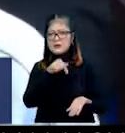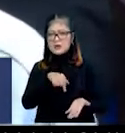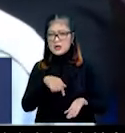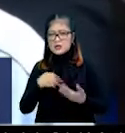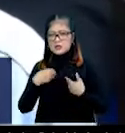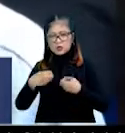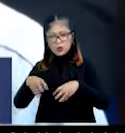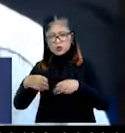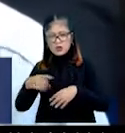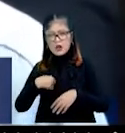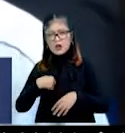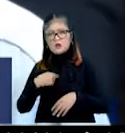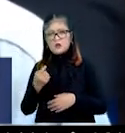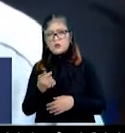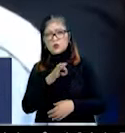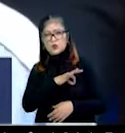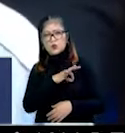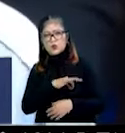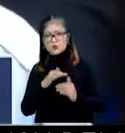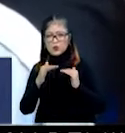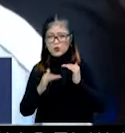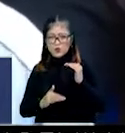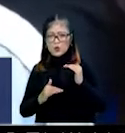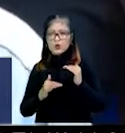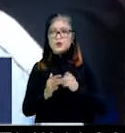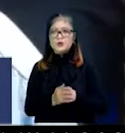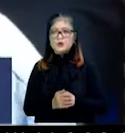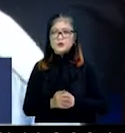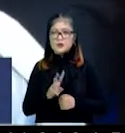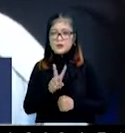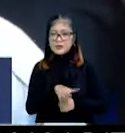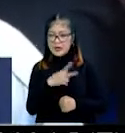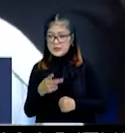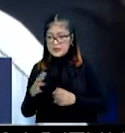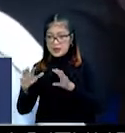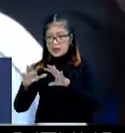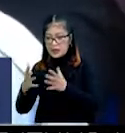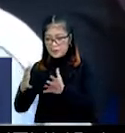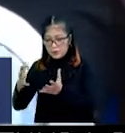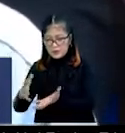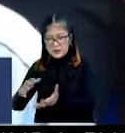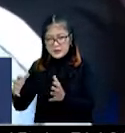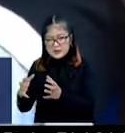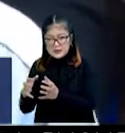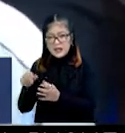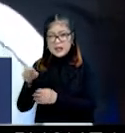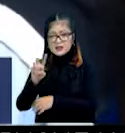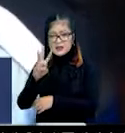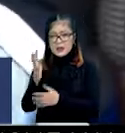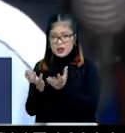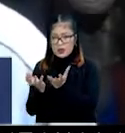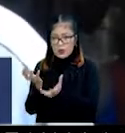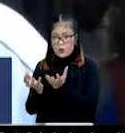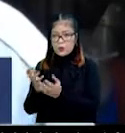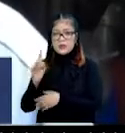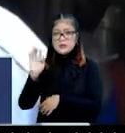seperti ini jadi mengurangi keuntungan-keuntungan Makassar beralih ke dan 3 kilo jejak harga stabil lagi mungkin kita